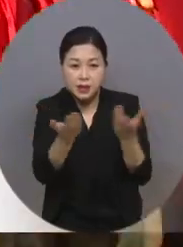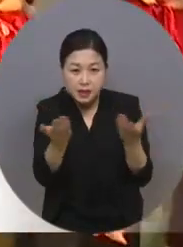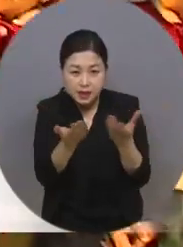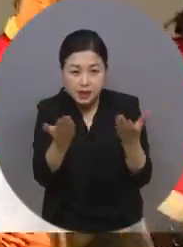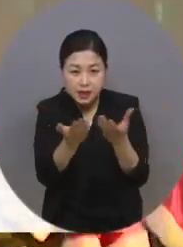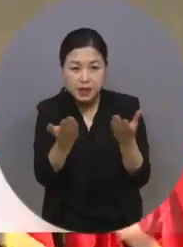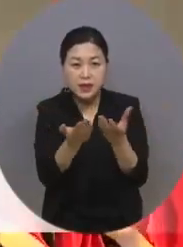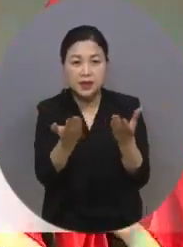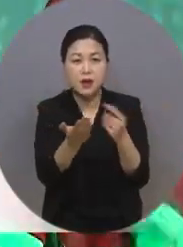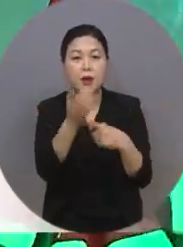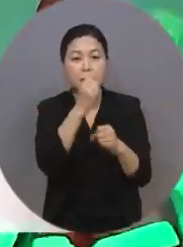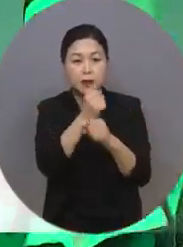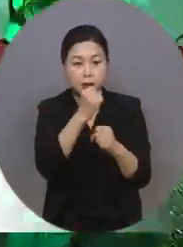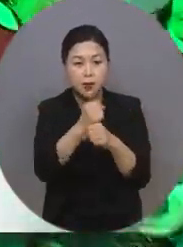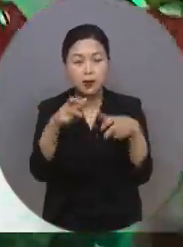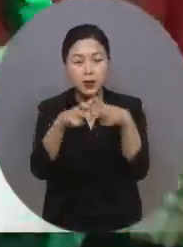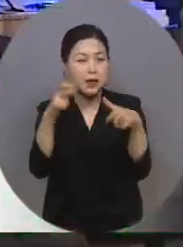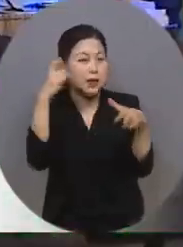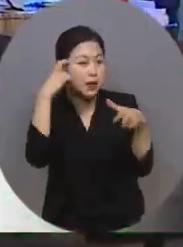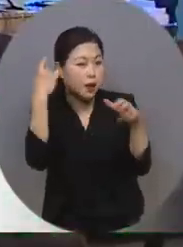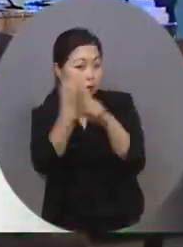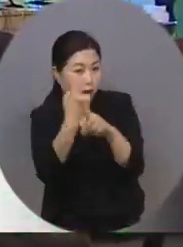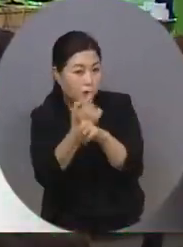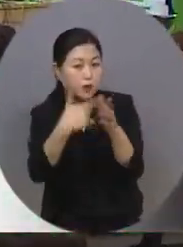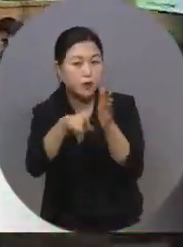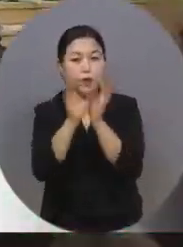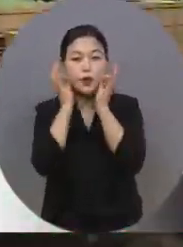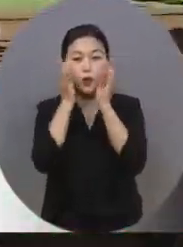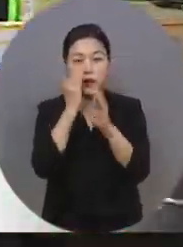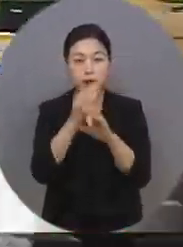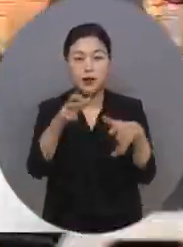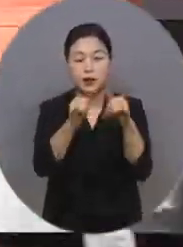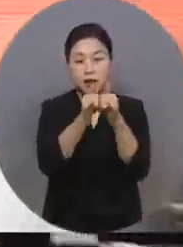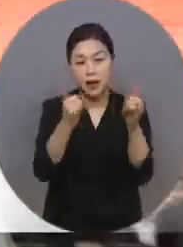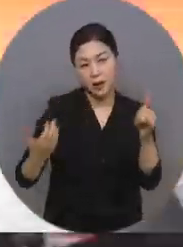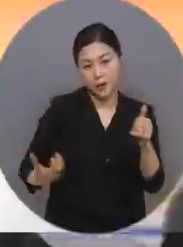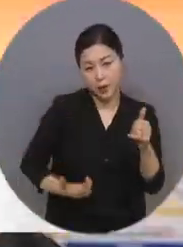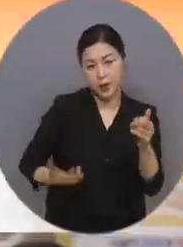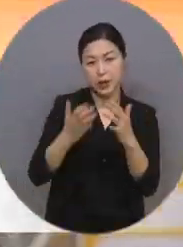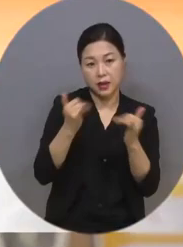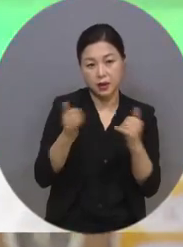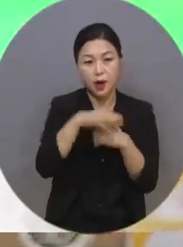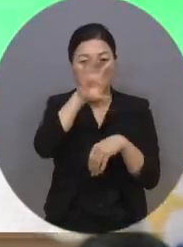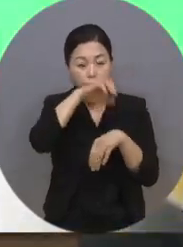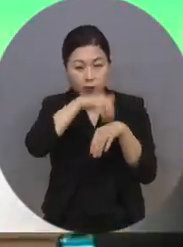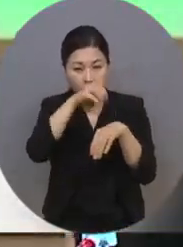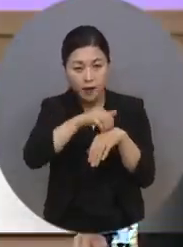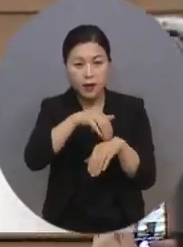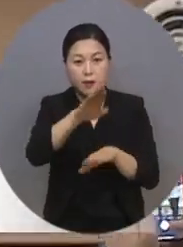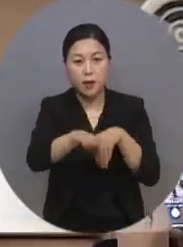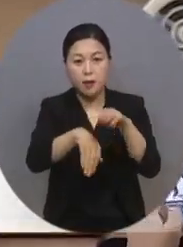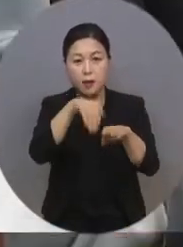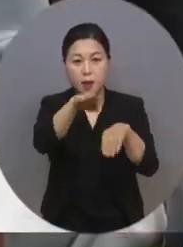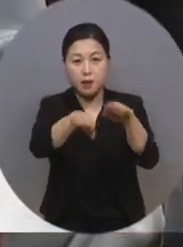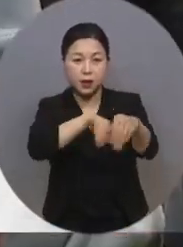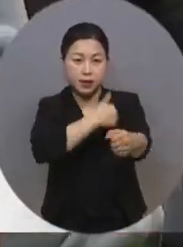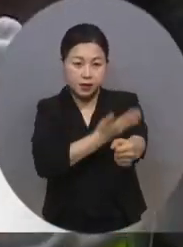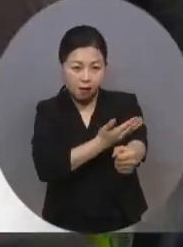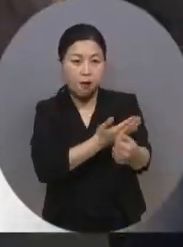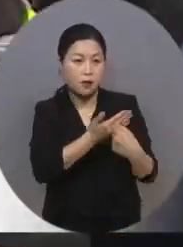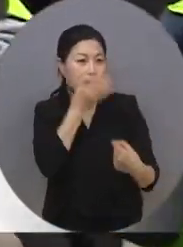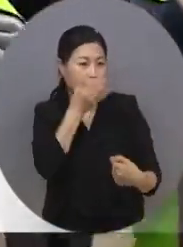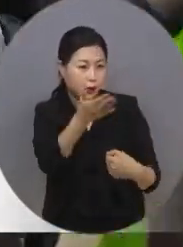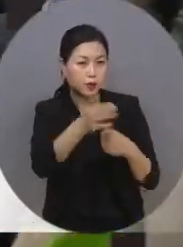장애인식을 개선하기 위해 노력하고 있습니다. 이날 장애인 모델들은 그동안 갈고 닦은 워킹 실력을 선보이며 많은